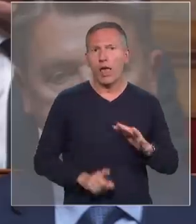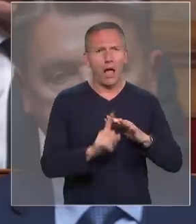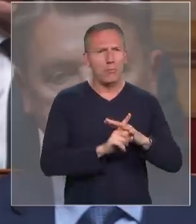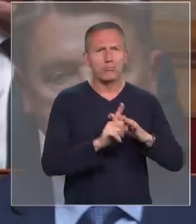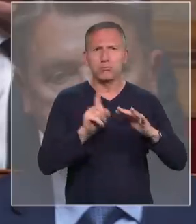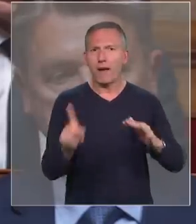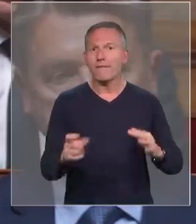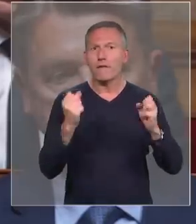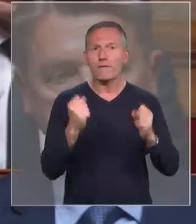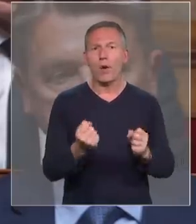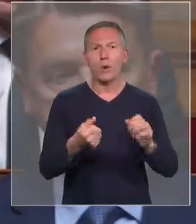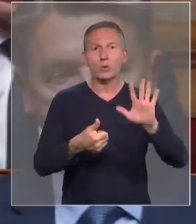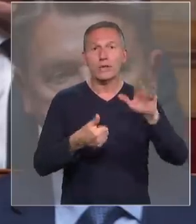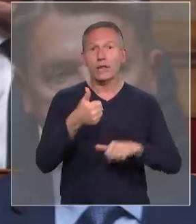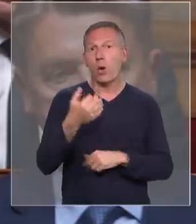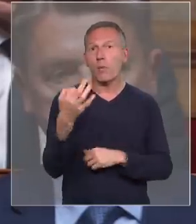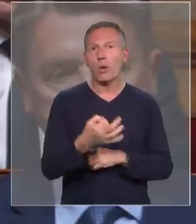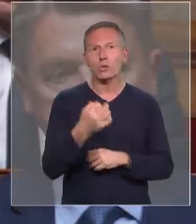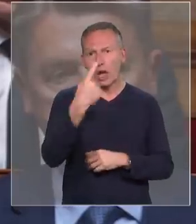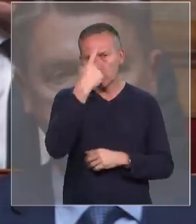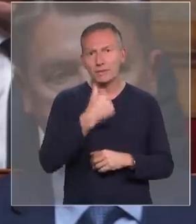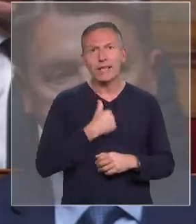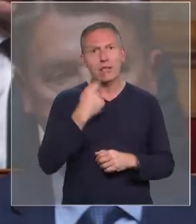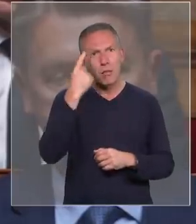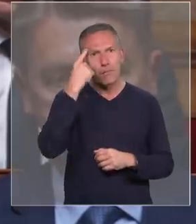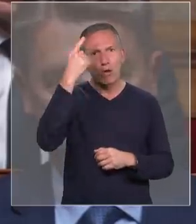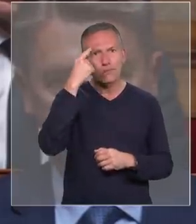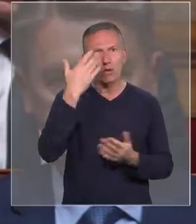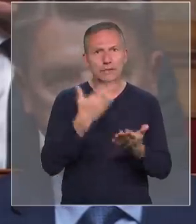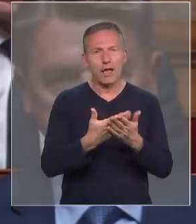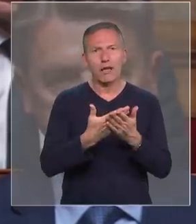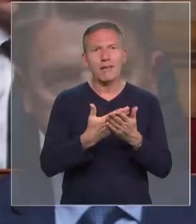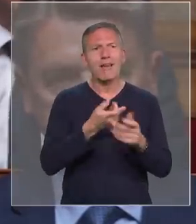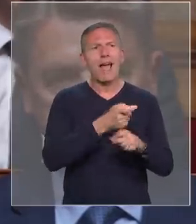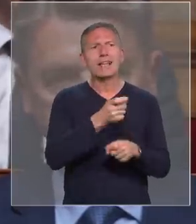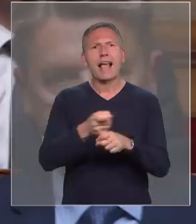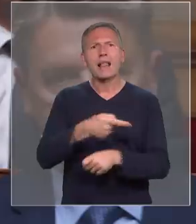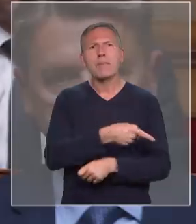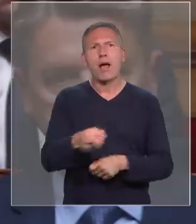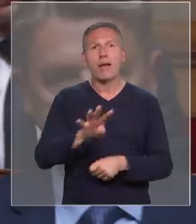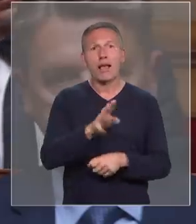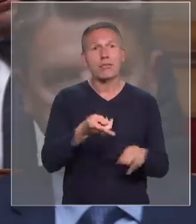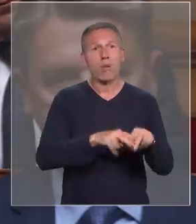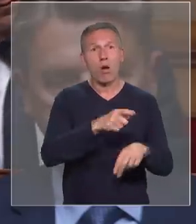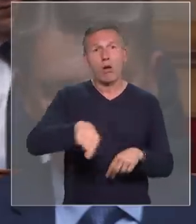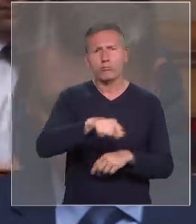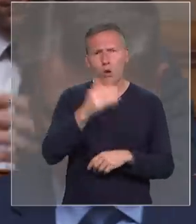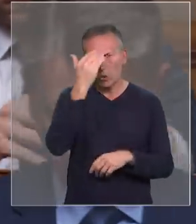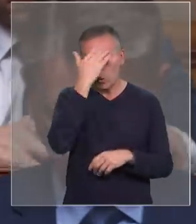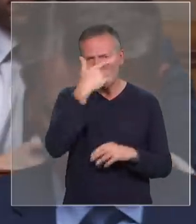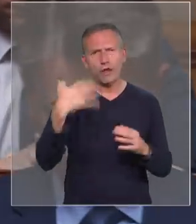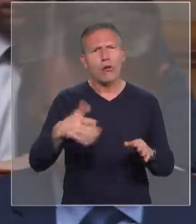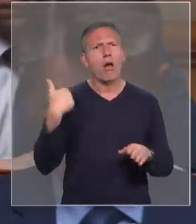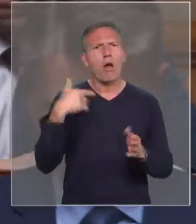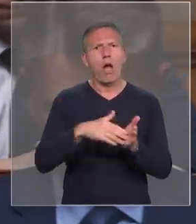désocialisation et pour 61% d'entre eux, pensées suicidaires. Les harcèlements des quatre jeunes victimes étaient pourtant connus. Encore